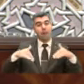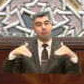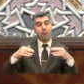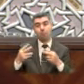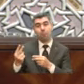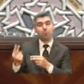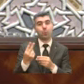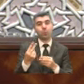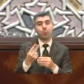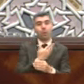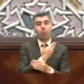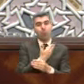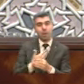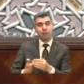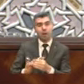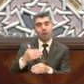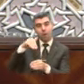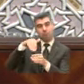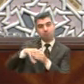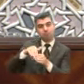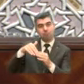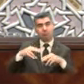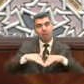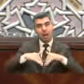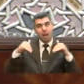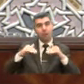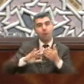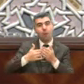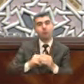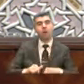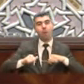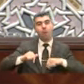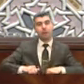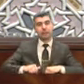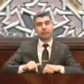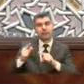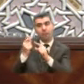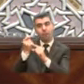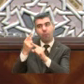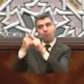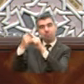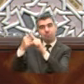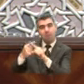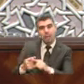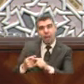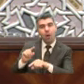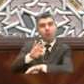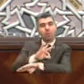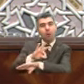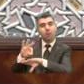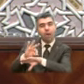جلسة عمومية مشتركة تخصص لتقديم السيد وزير الاقتصاد والمالية وإصلاح الإدارة لمشروع قانون